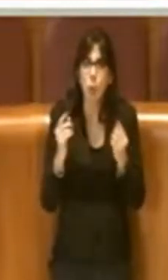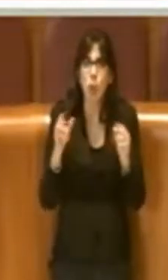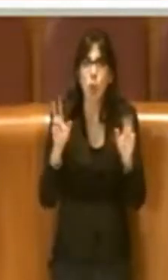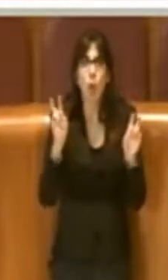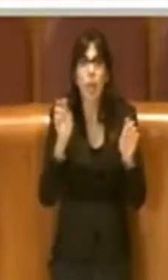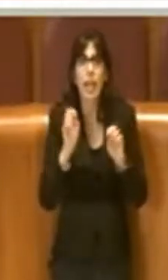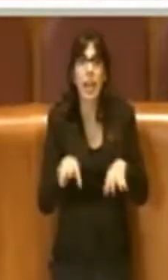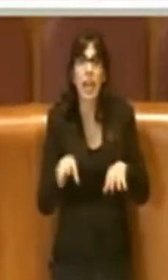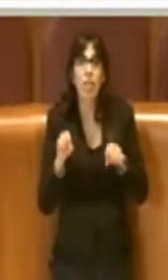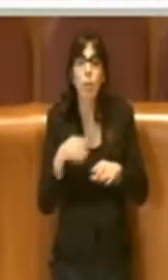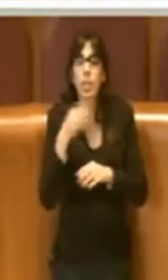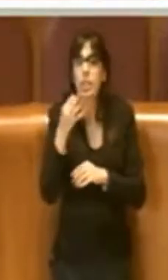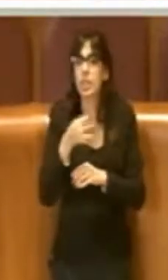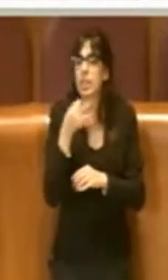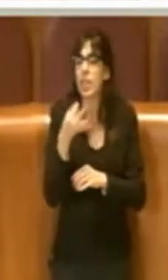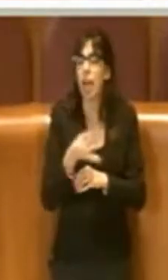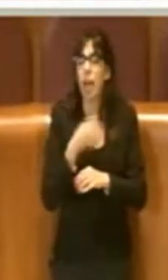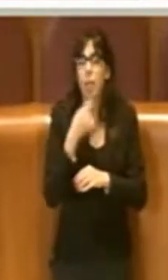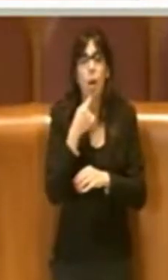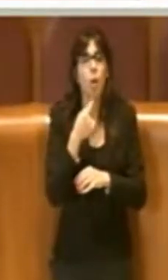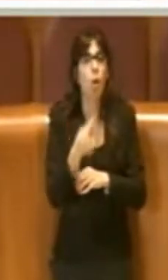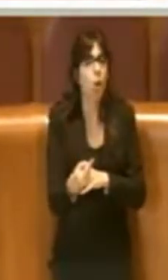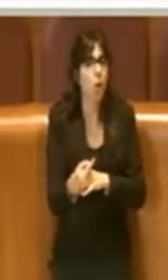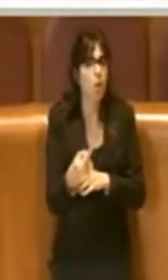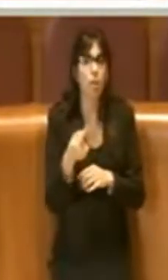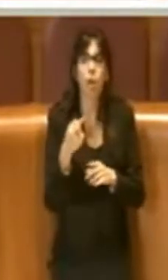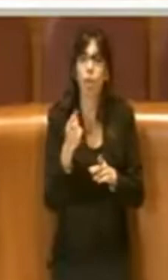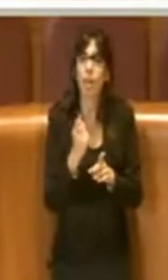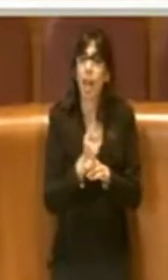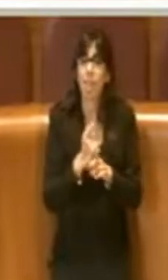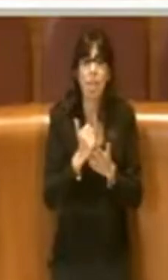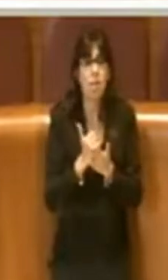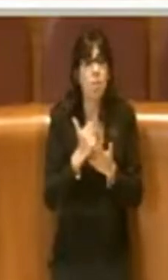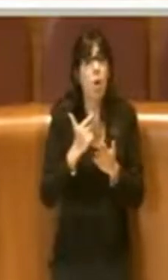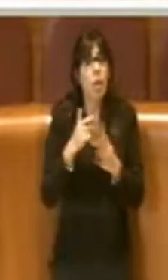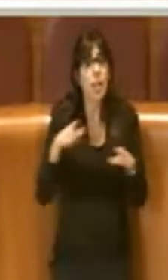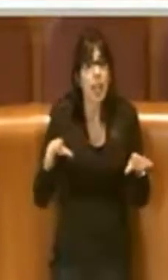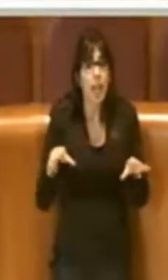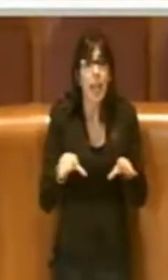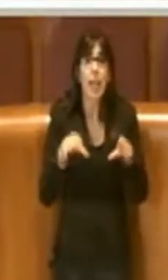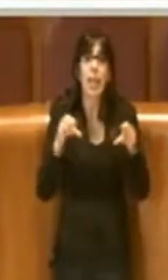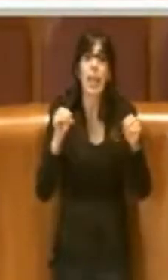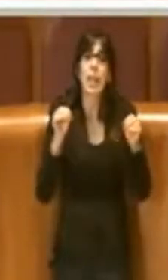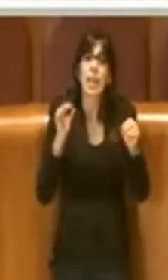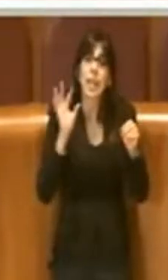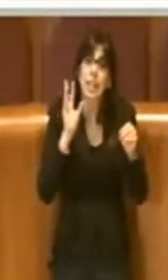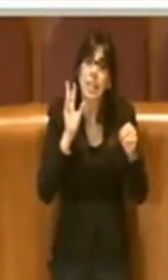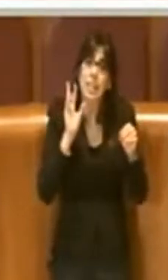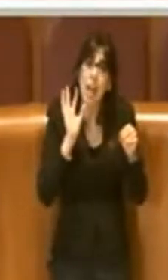sempre detto che bisogna che è importante iniziare a parlare